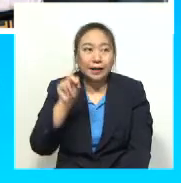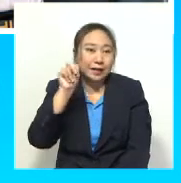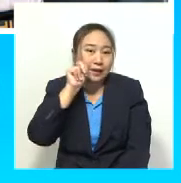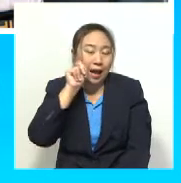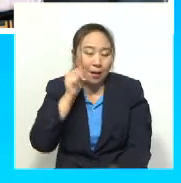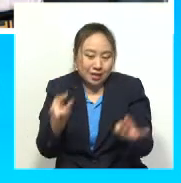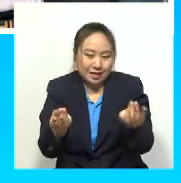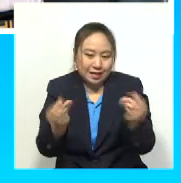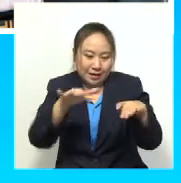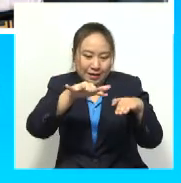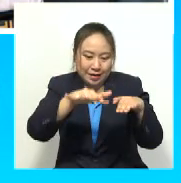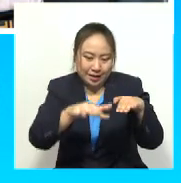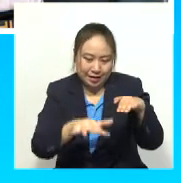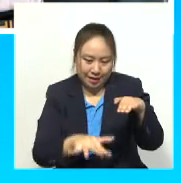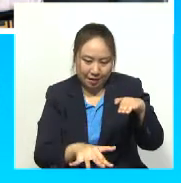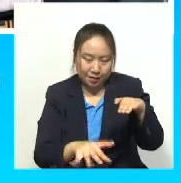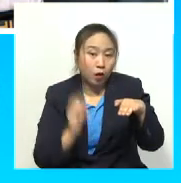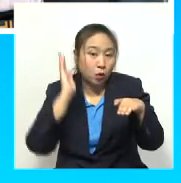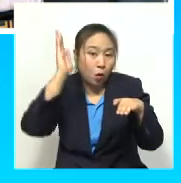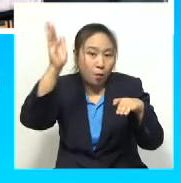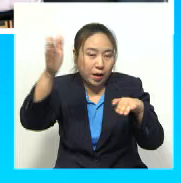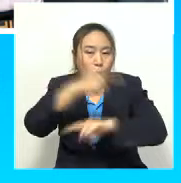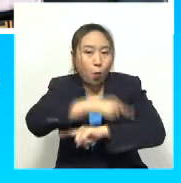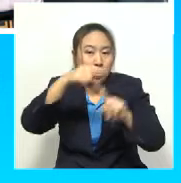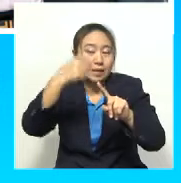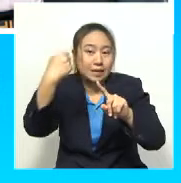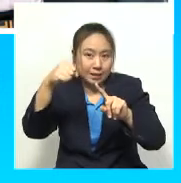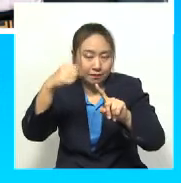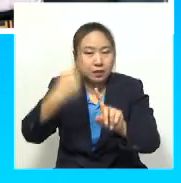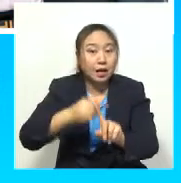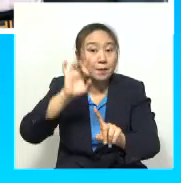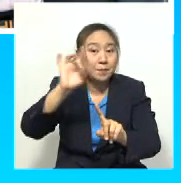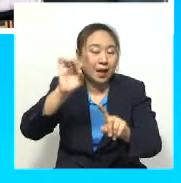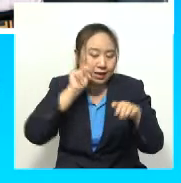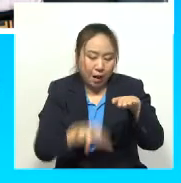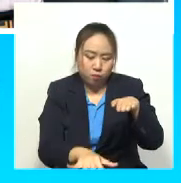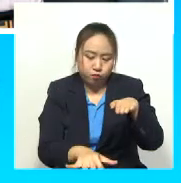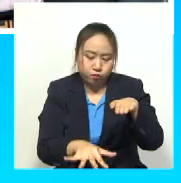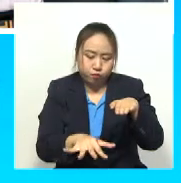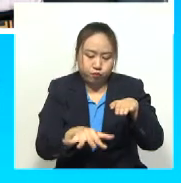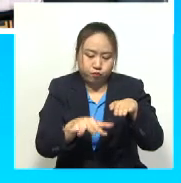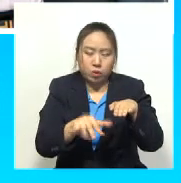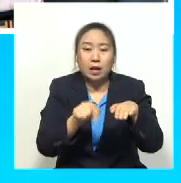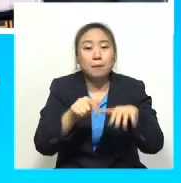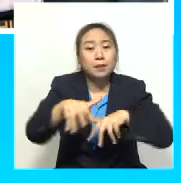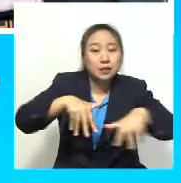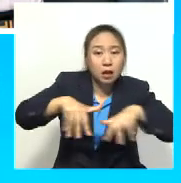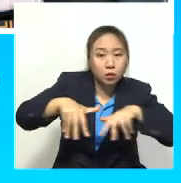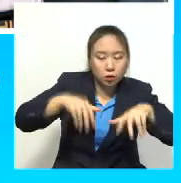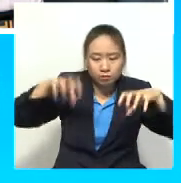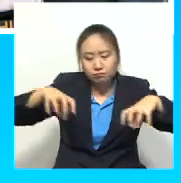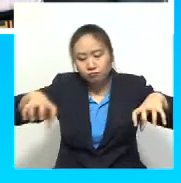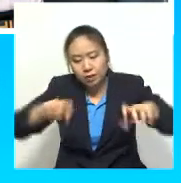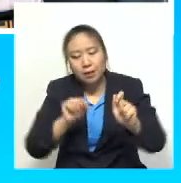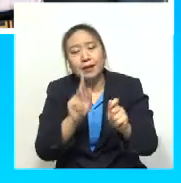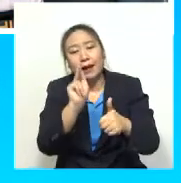ำยังต่ำกว่าตลิ่งแต่ว่ามีแนวโน้มที่น้ำจะขึ้นสูงสุดในช่วงของวันที่10สิงหาคมเนี่ยค่ะประชาชนที่อยู่ในพื้นที่ไม่ว่าจะเป็นแก่ง